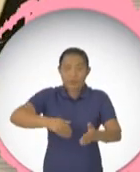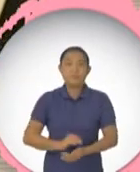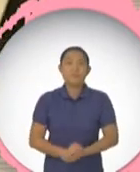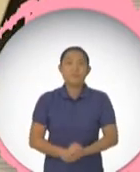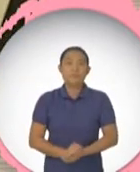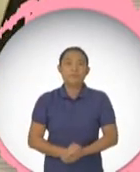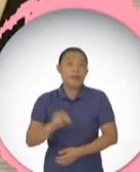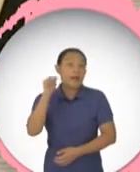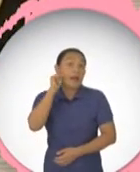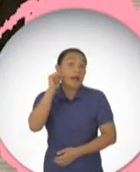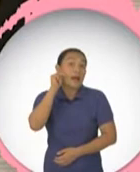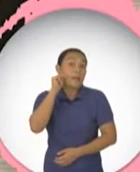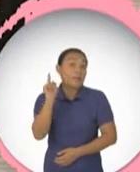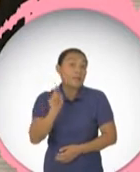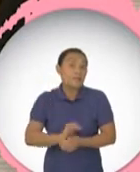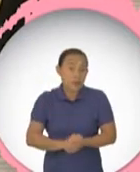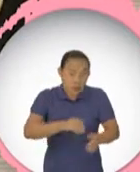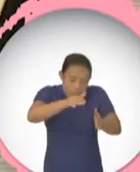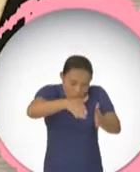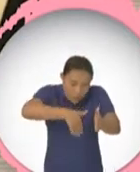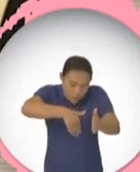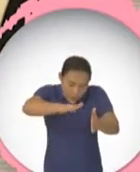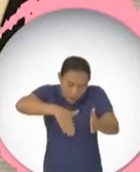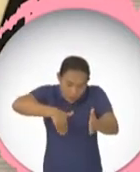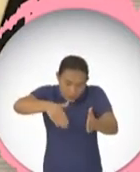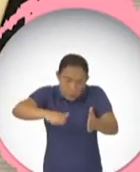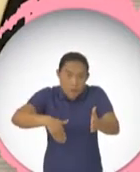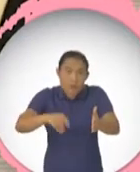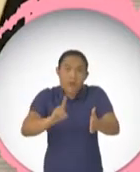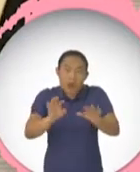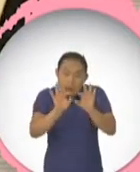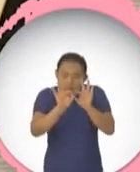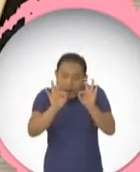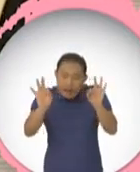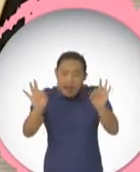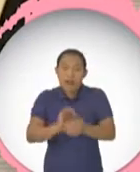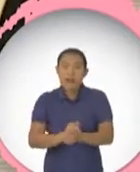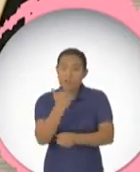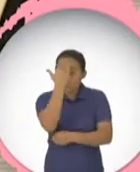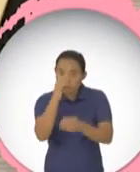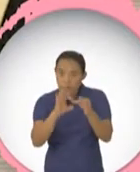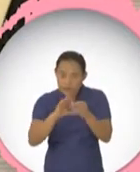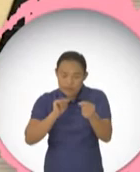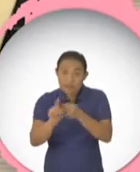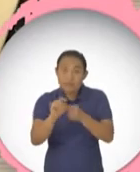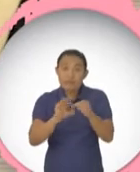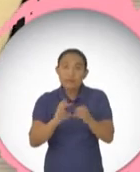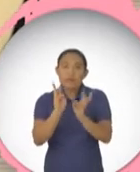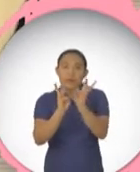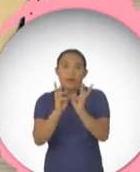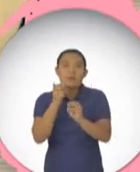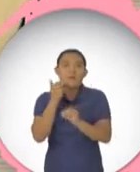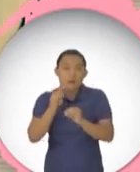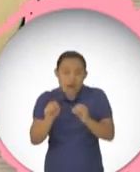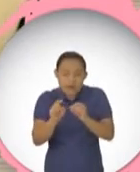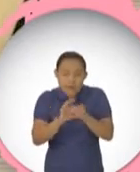ต่น้ำควรจะทาให้บางนะคะเพราะว่าไม่งั้นเนี่ยน้ำไปละลายน้ำตาลนะคะเดี๋ยวเวลาไปอบแล้วมันอาจจะไหม ้แล้วข้อแ